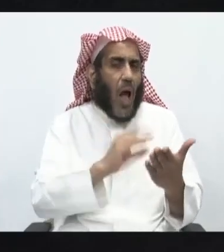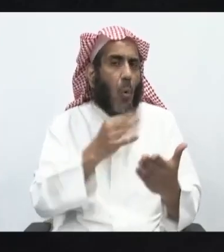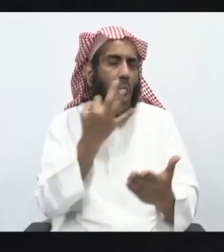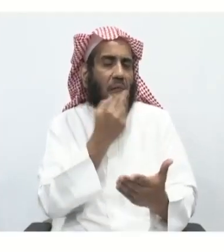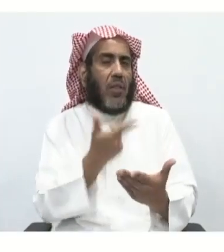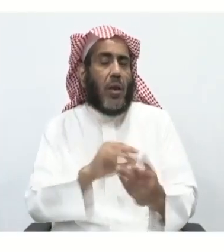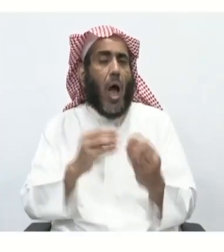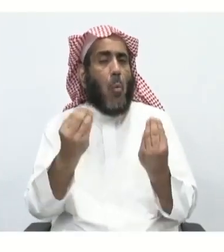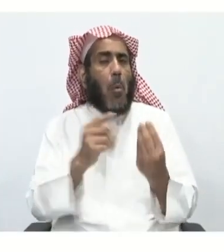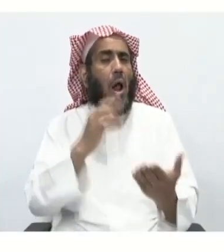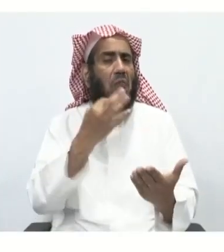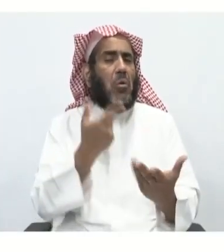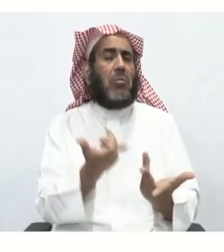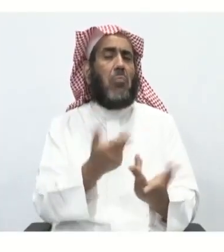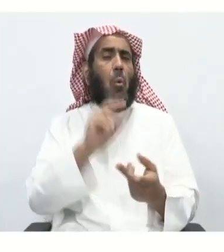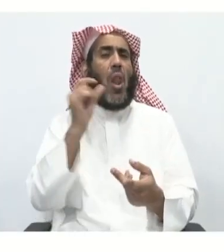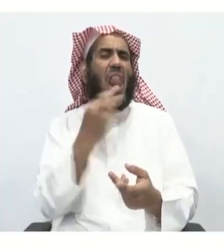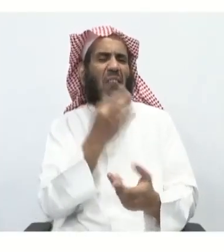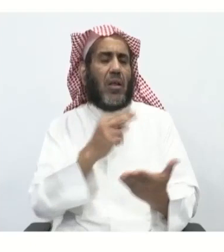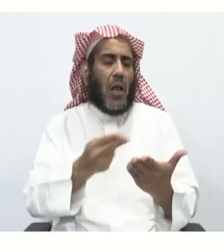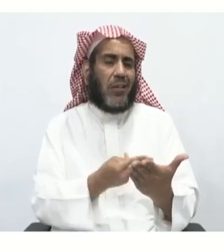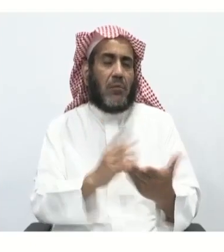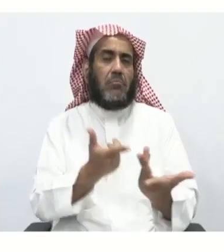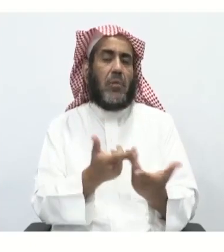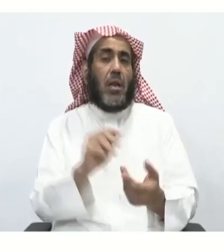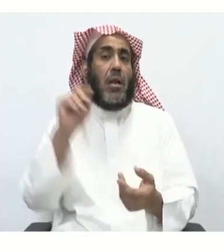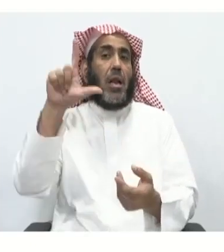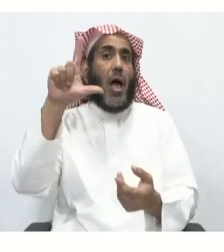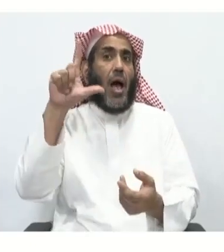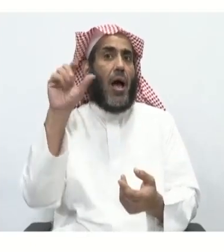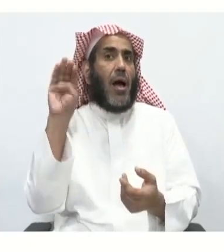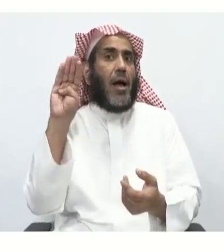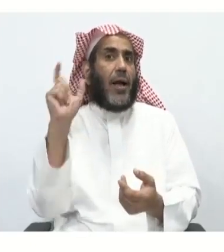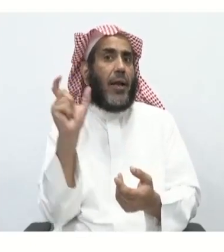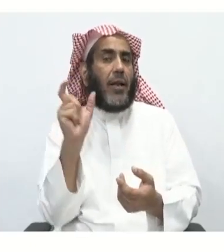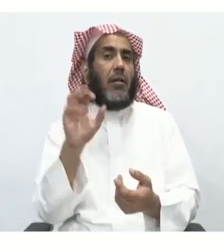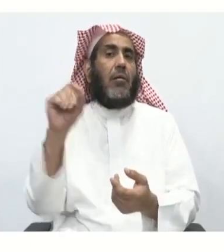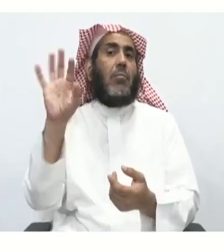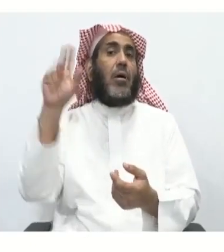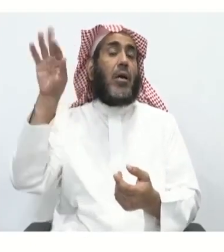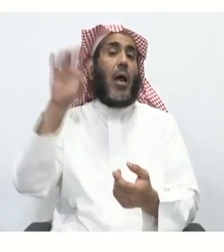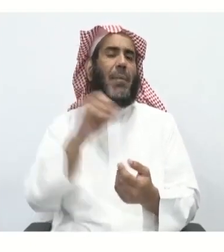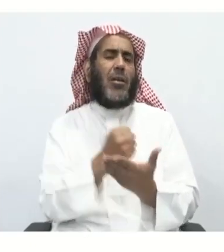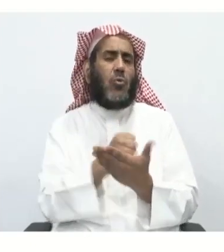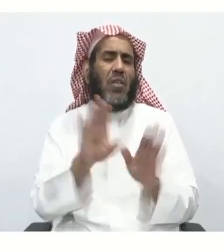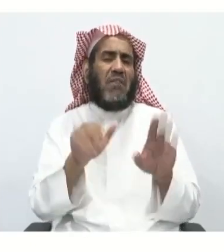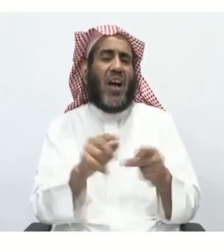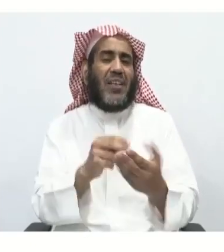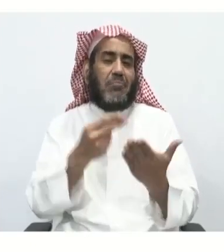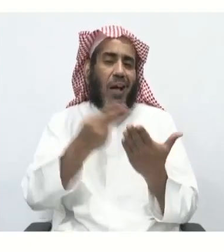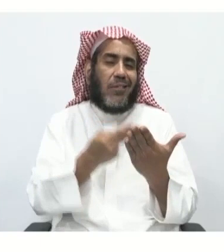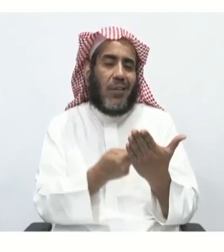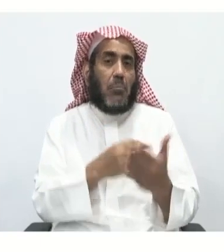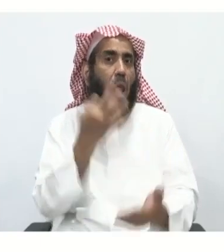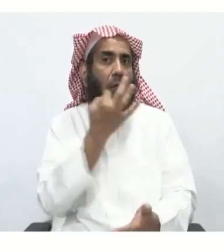لا لفظا نحن قلت هنا لكن الرحمن احسنت هنا تحذف فقط خطا لا